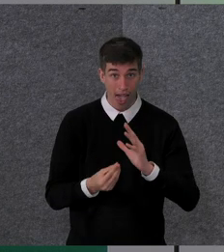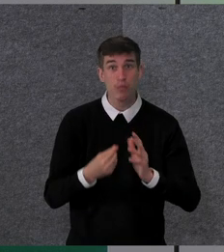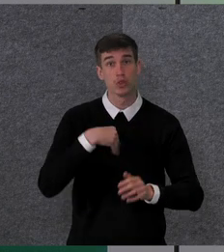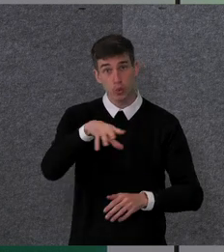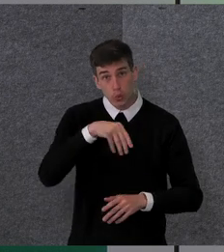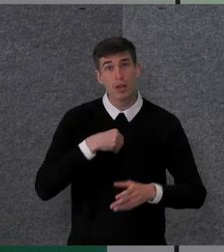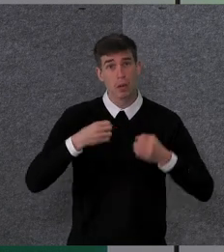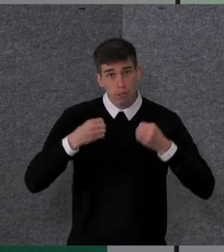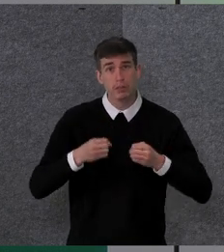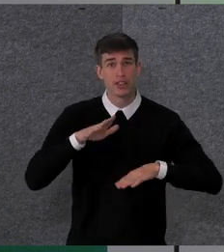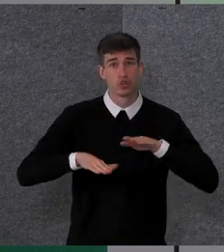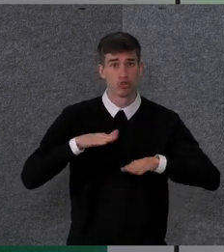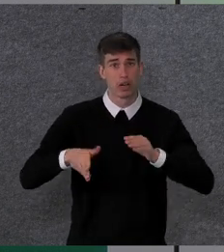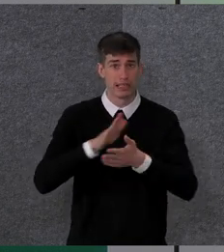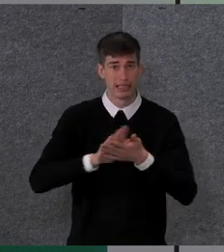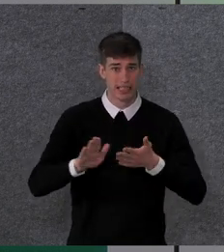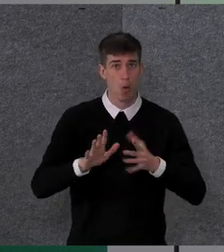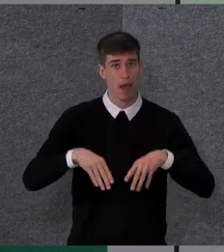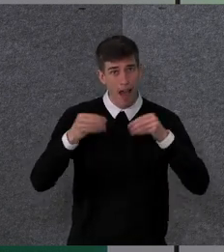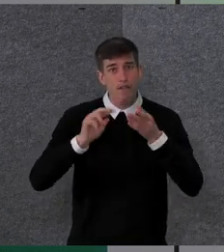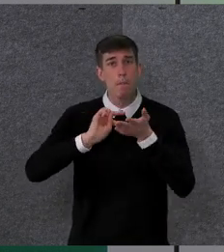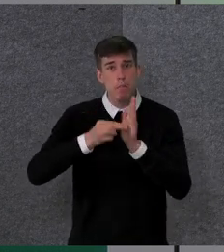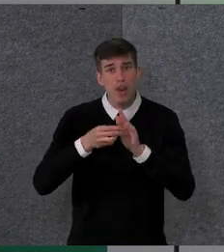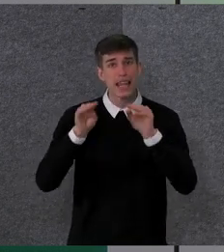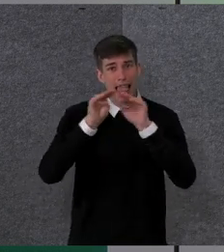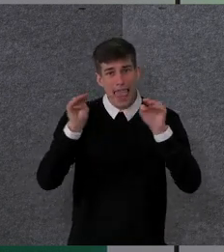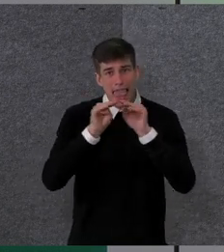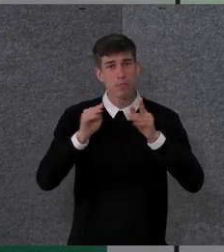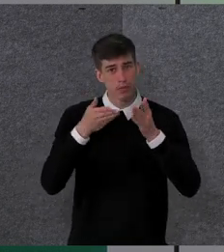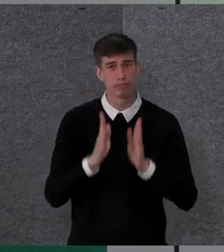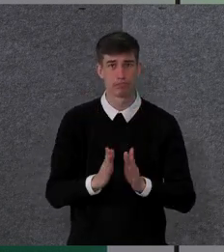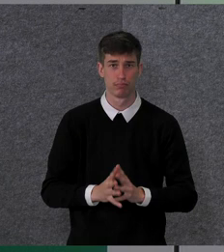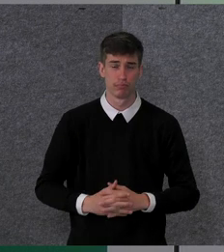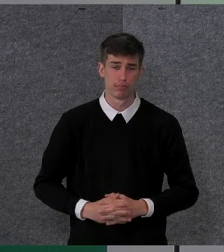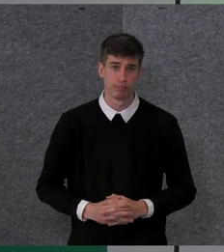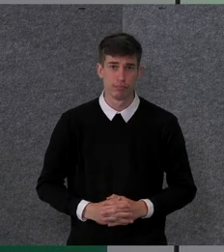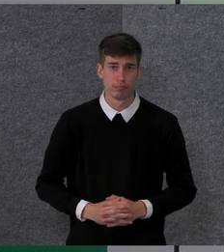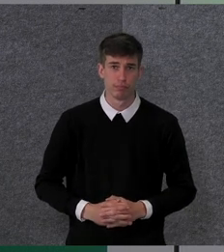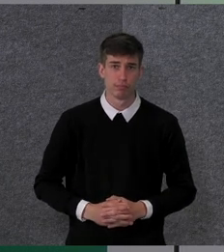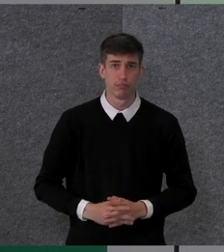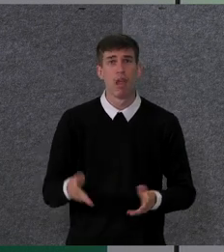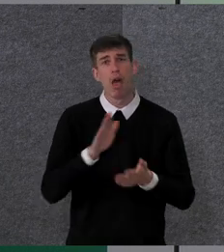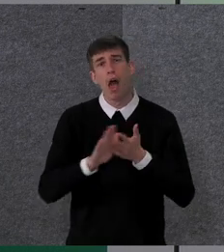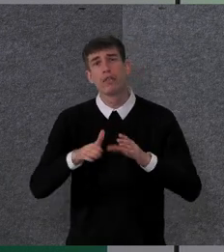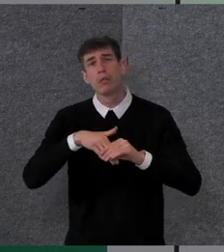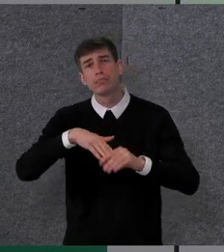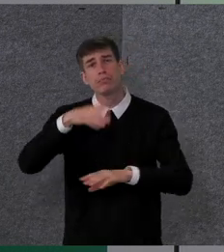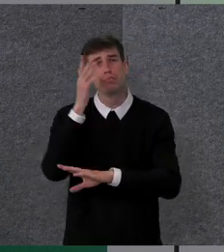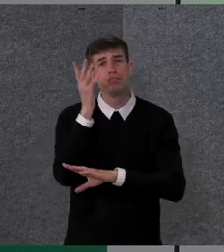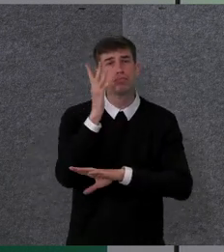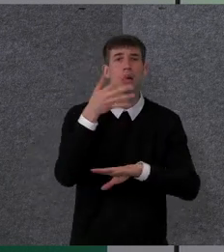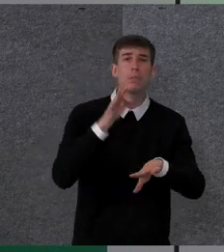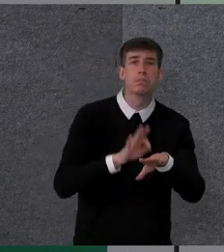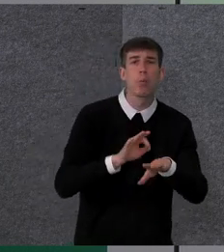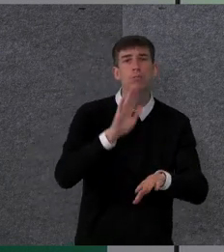wieder wichtige Schritte für eine andere Politik auf Bundesebene machen. Für eine Politik, die nicht nur redet oder zum falschen